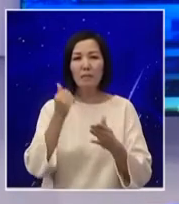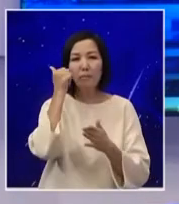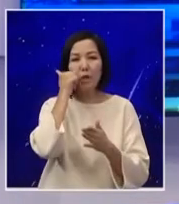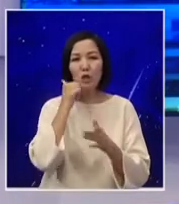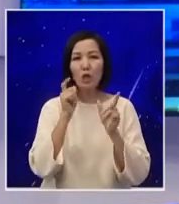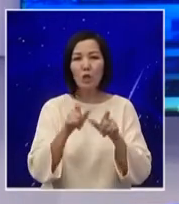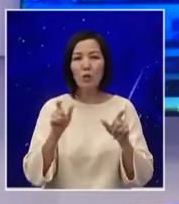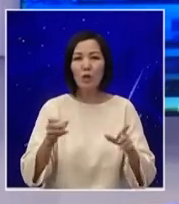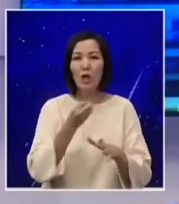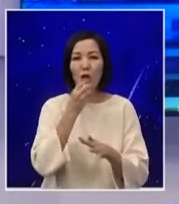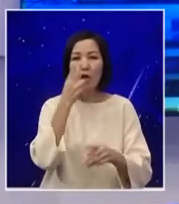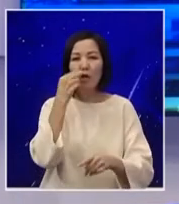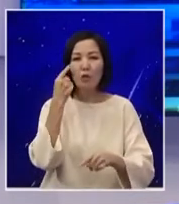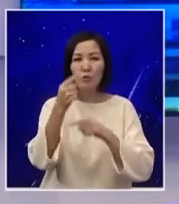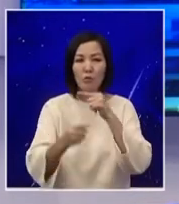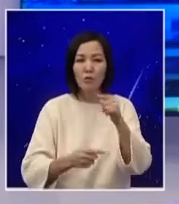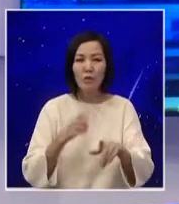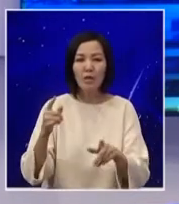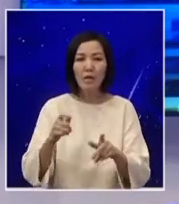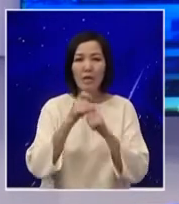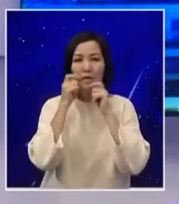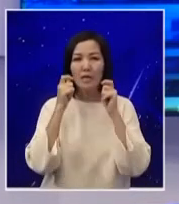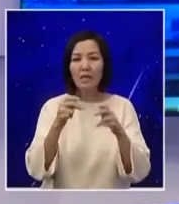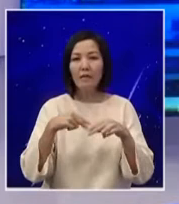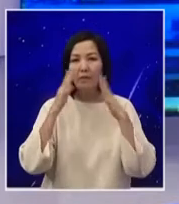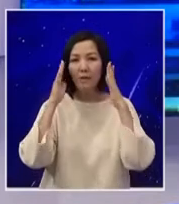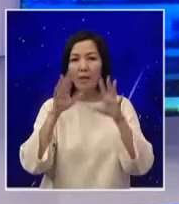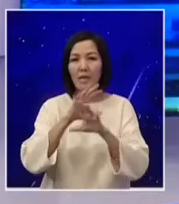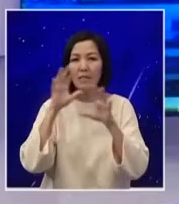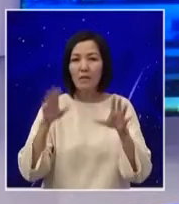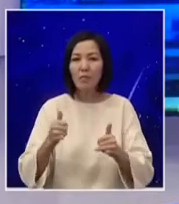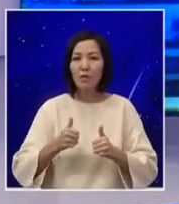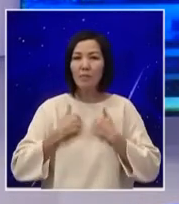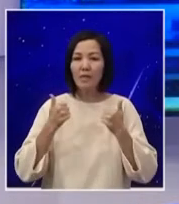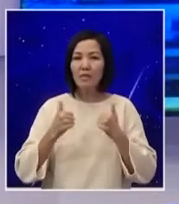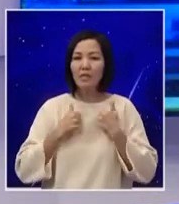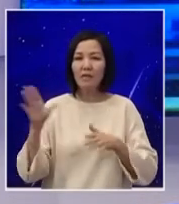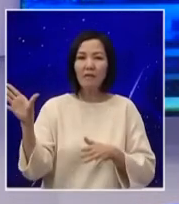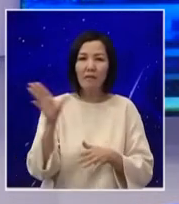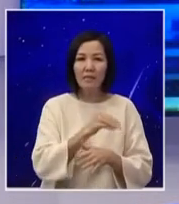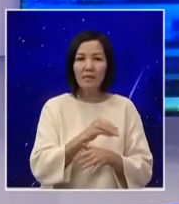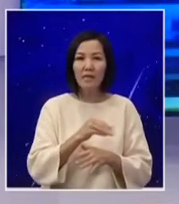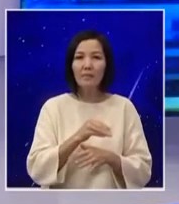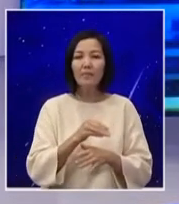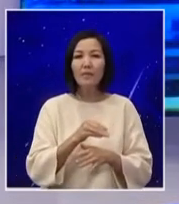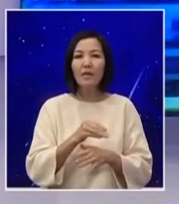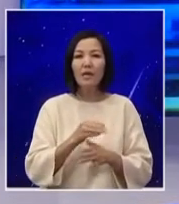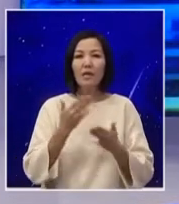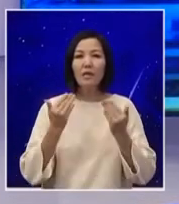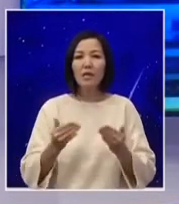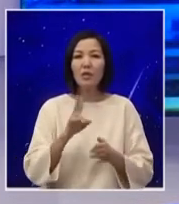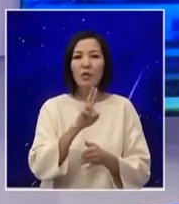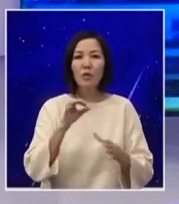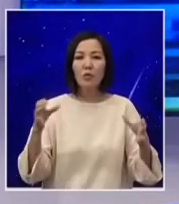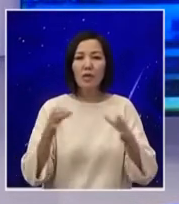хорошую традицию дарить пенсионерам внимание и заботу стремятся поддерживать везде не остались в стороне и